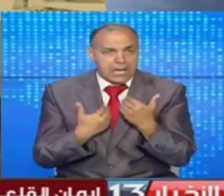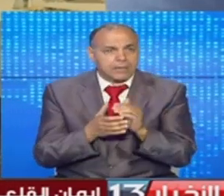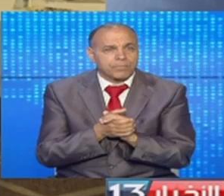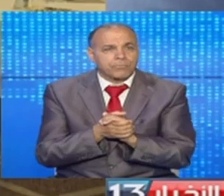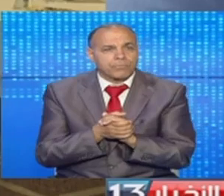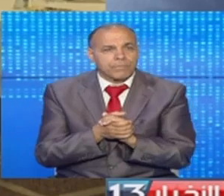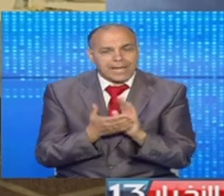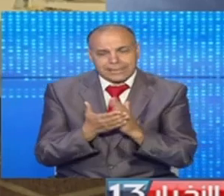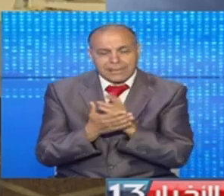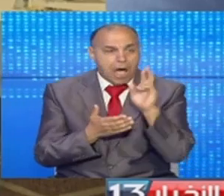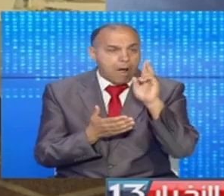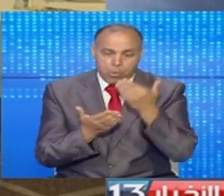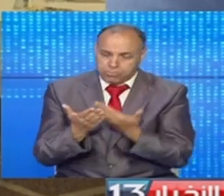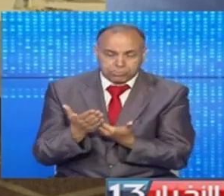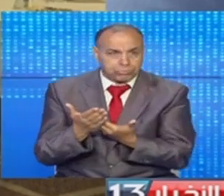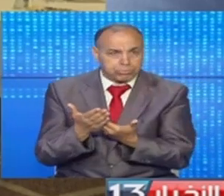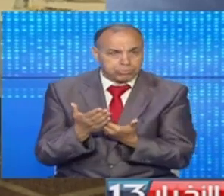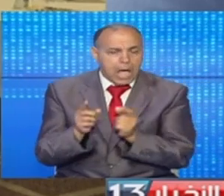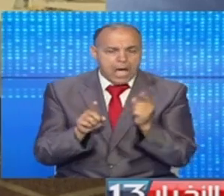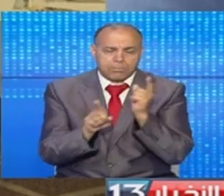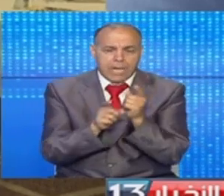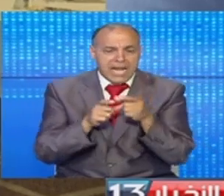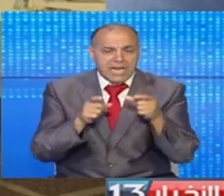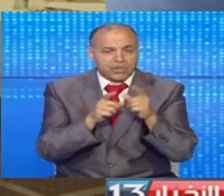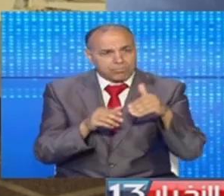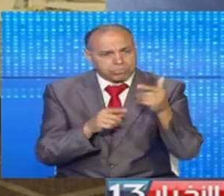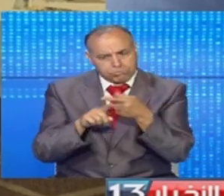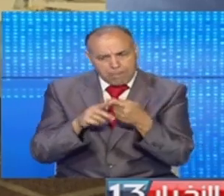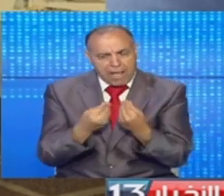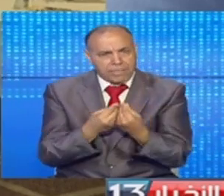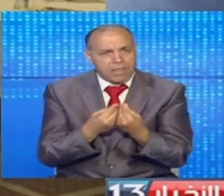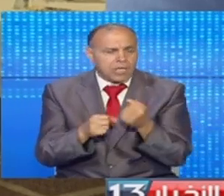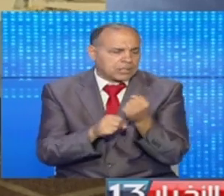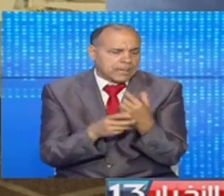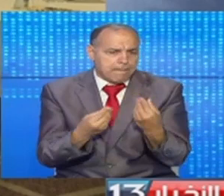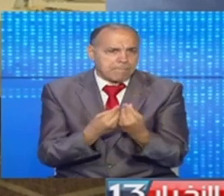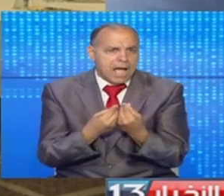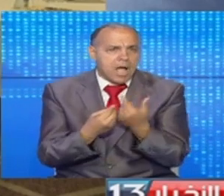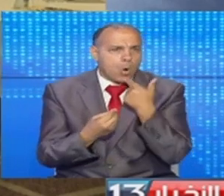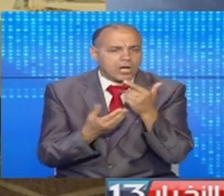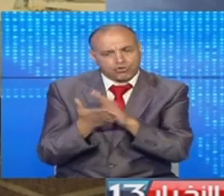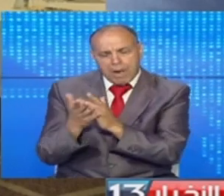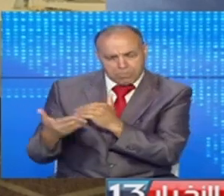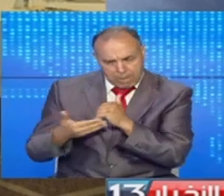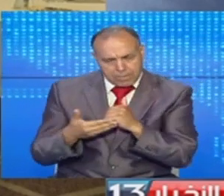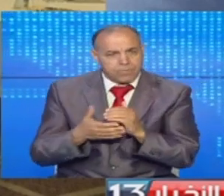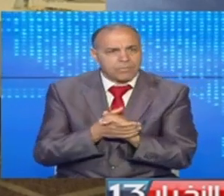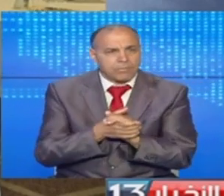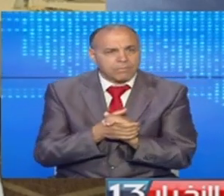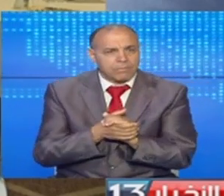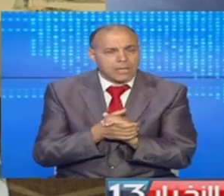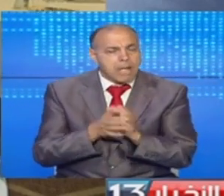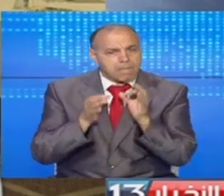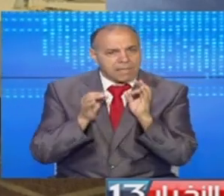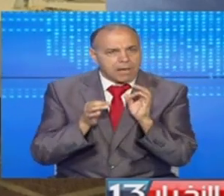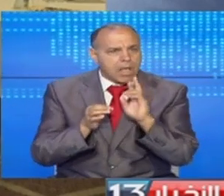بصدد إعداد التقرير. ونحن مقاربتنا في اللجنة الوطنية مقاربة تشاركية، نشتغلوا برشا مع مكونات المجتمع المدني اللي هو في حد